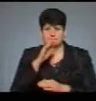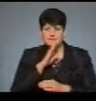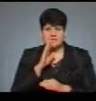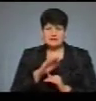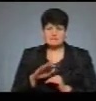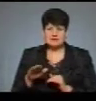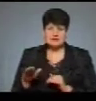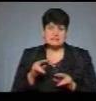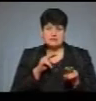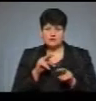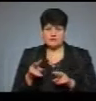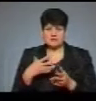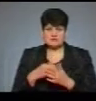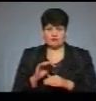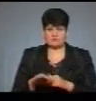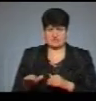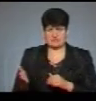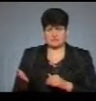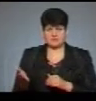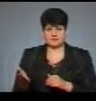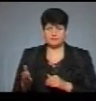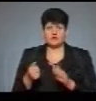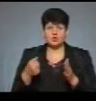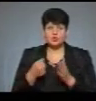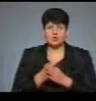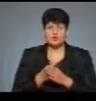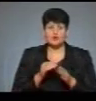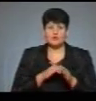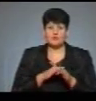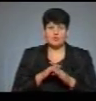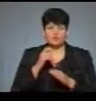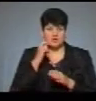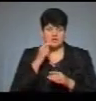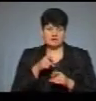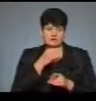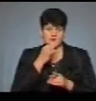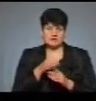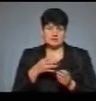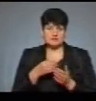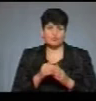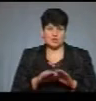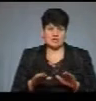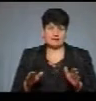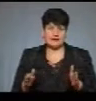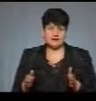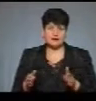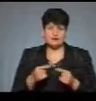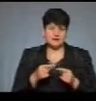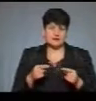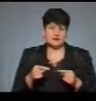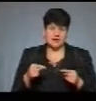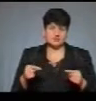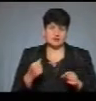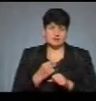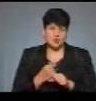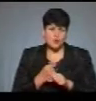дітей слідкувати за своїми дітьми. Адже до повноліття ви несете відповідальність за своїх дітей. Ті всі речі, які